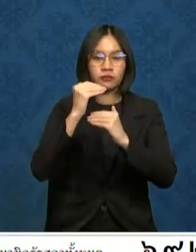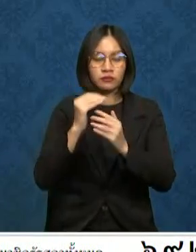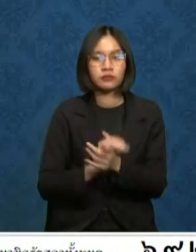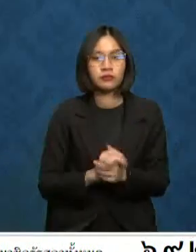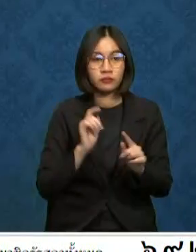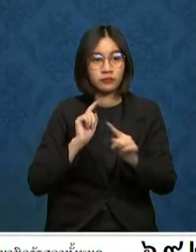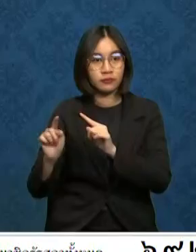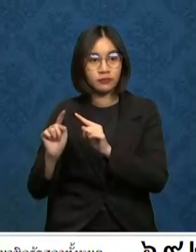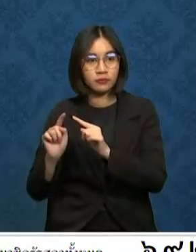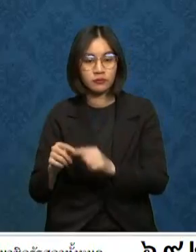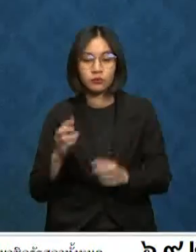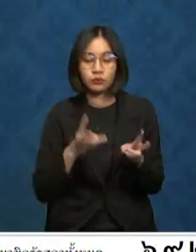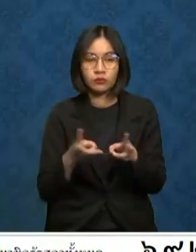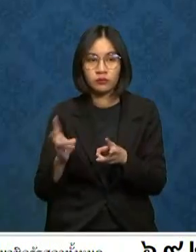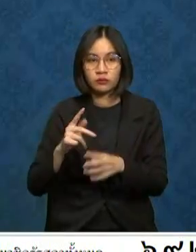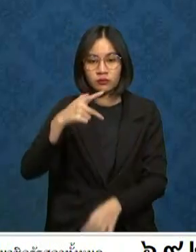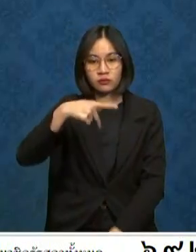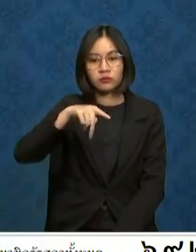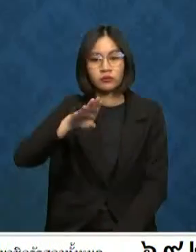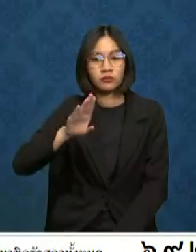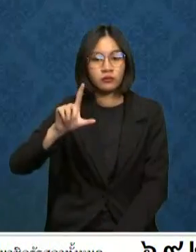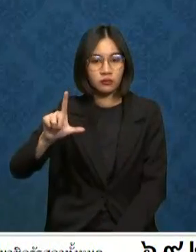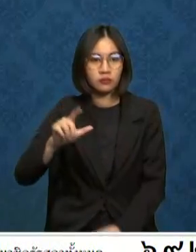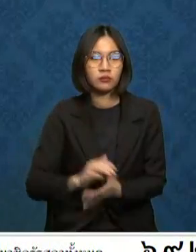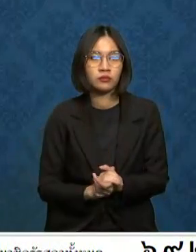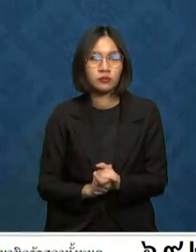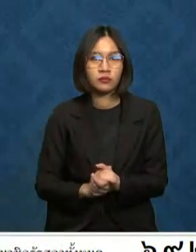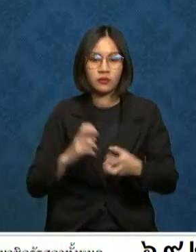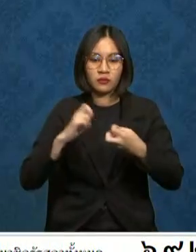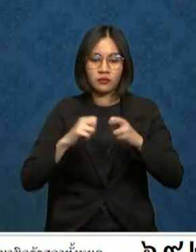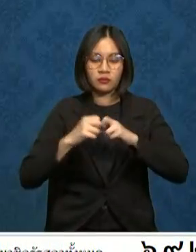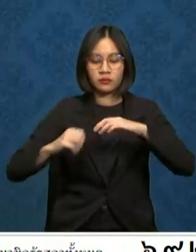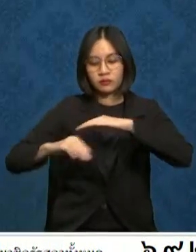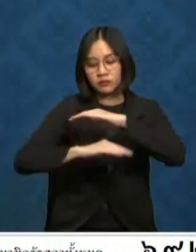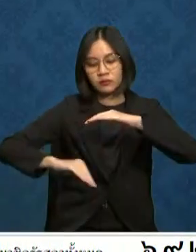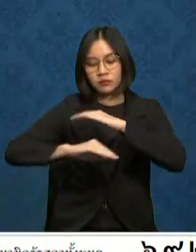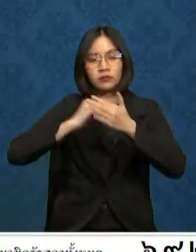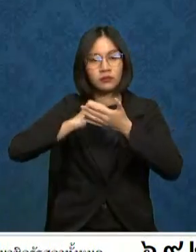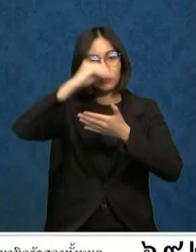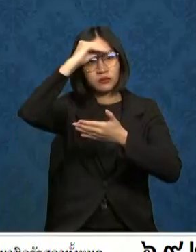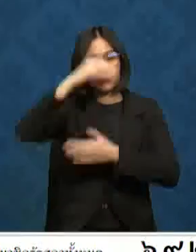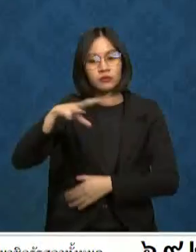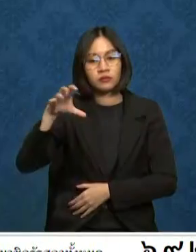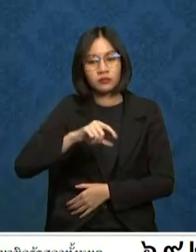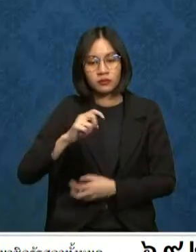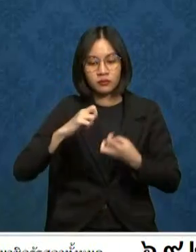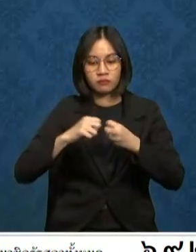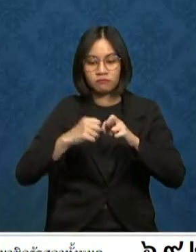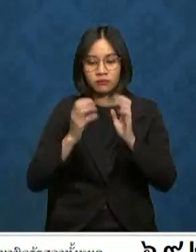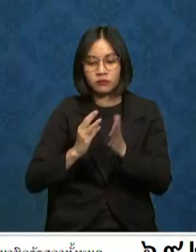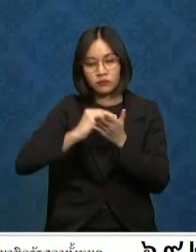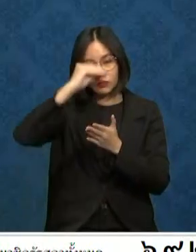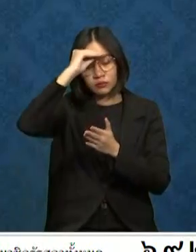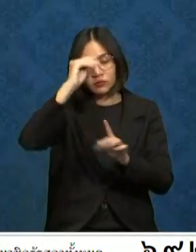นอกใช้นวัตกรรม pblครับหรือที่เรียกว่า problemBas Learningเป็นการนำเอาปัญหาของผู้เรียนใน